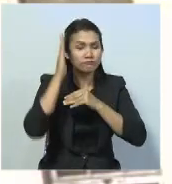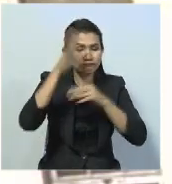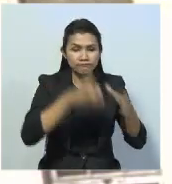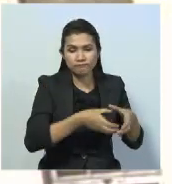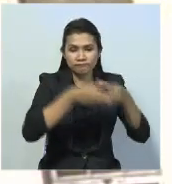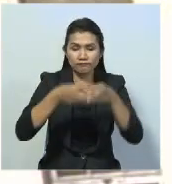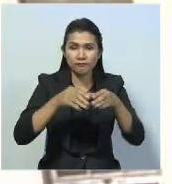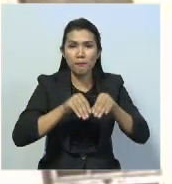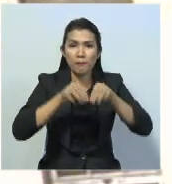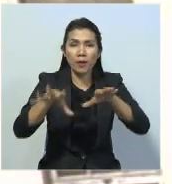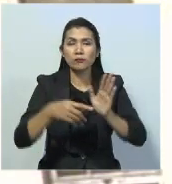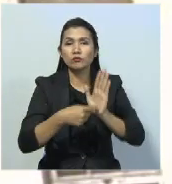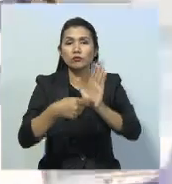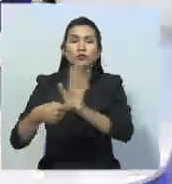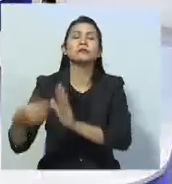ไปค่ะ